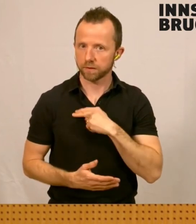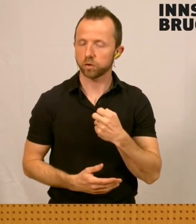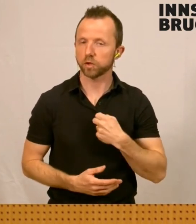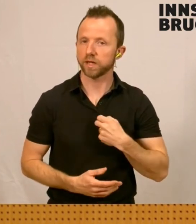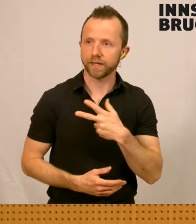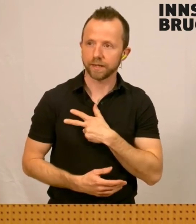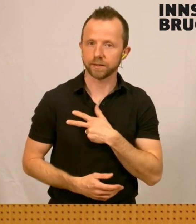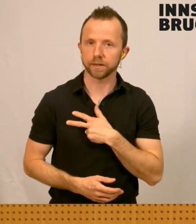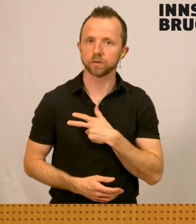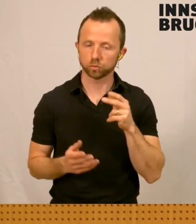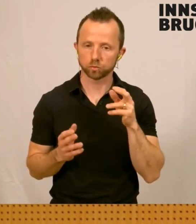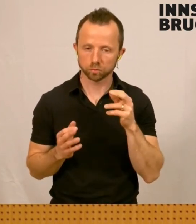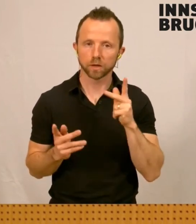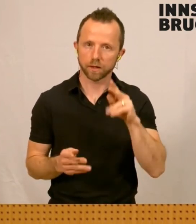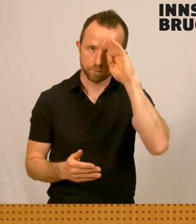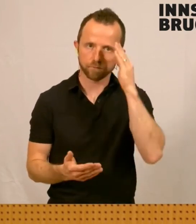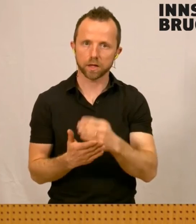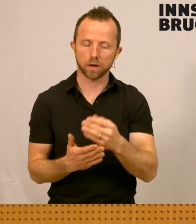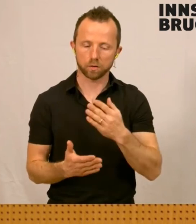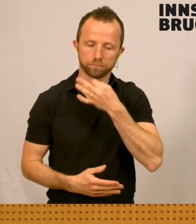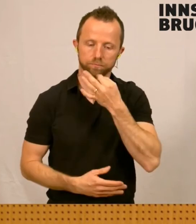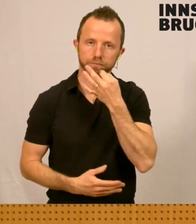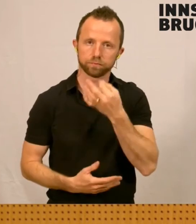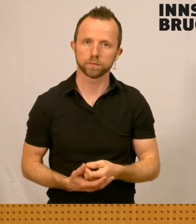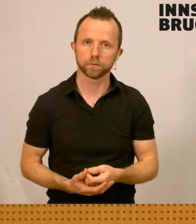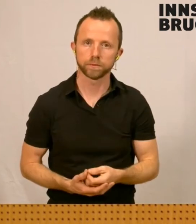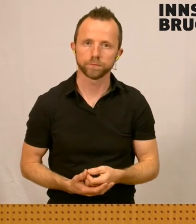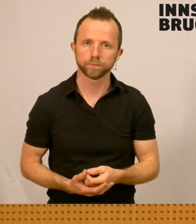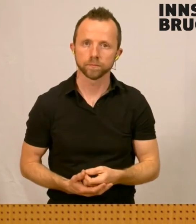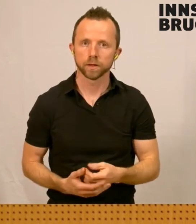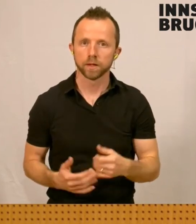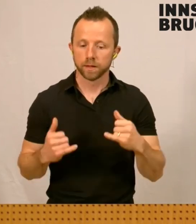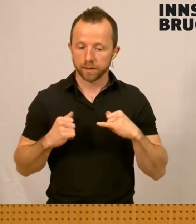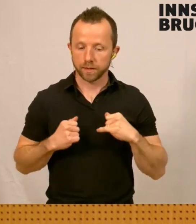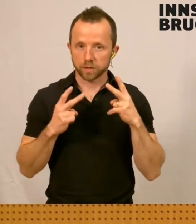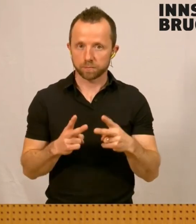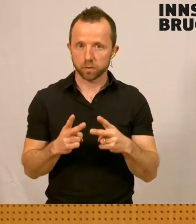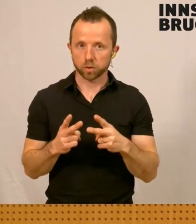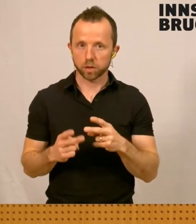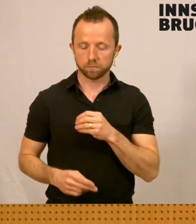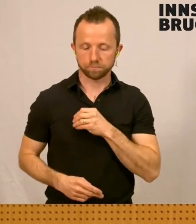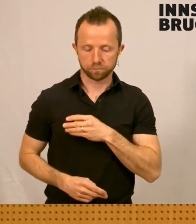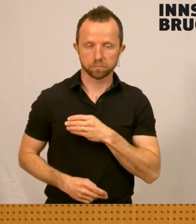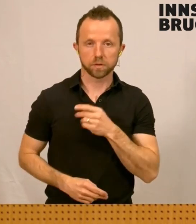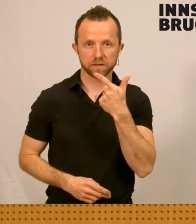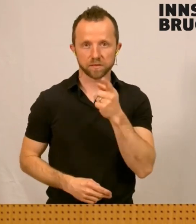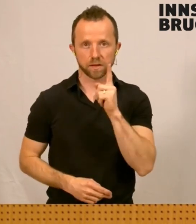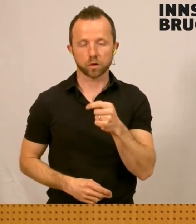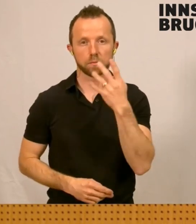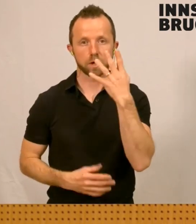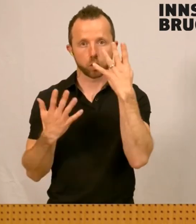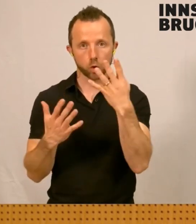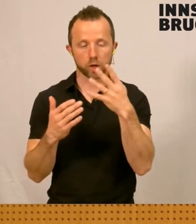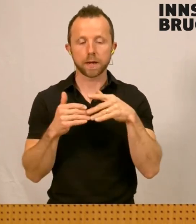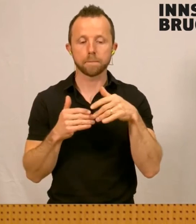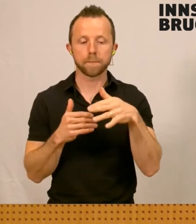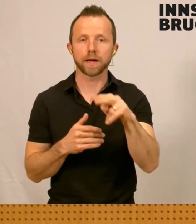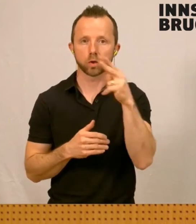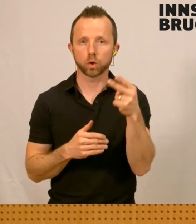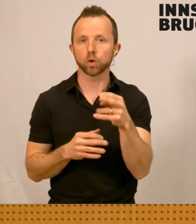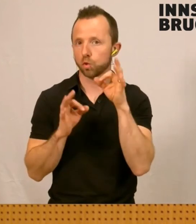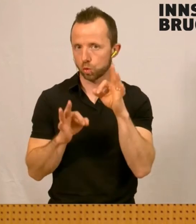und Redlichkeit. Innsbruck ist mit einem Vermögen von ca. 2,9 Milliarden Euro sehr gut